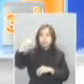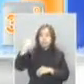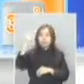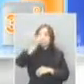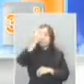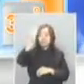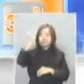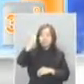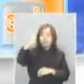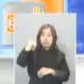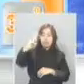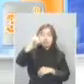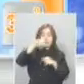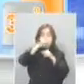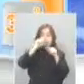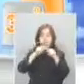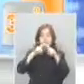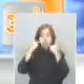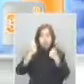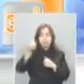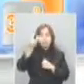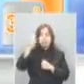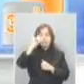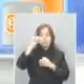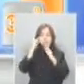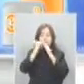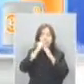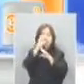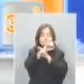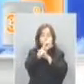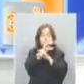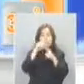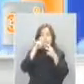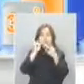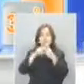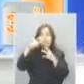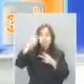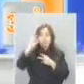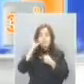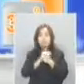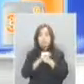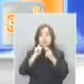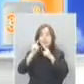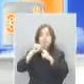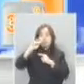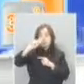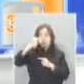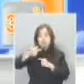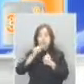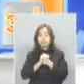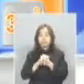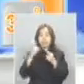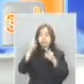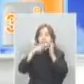ัมลองกระโคแงบางแห่งส่วมากทบริเวณจัหดเพชชบูรี ประชูบคิลีขัน cafe ครจ chaos โรณอง พังงา ภกต และตรัง